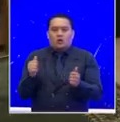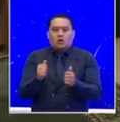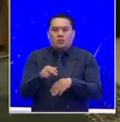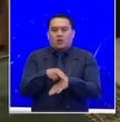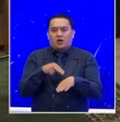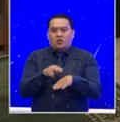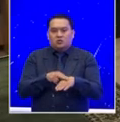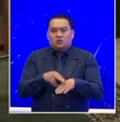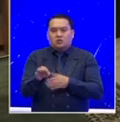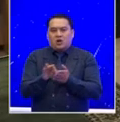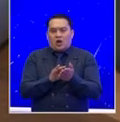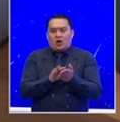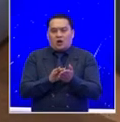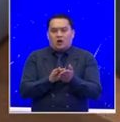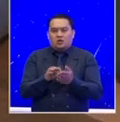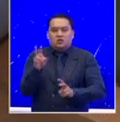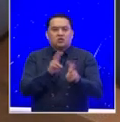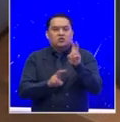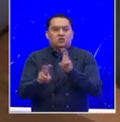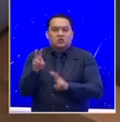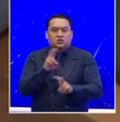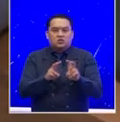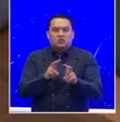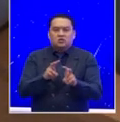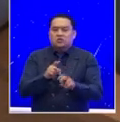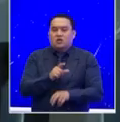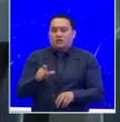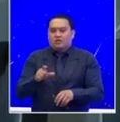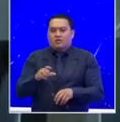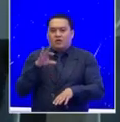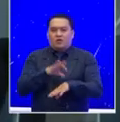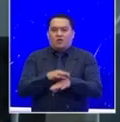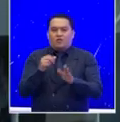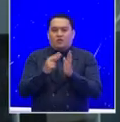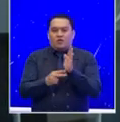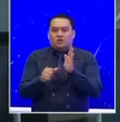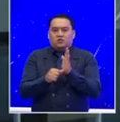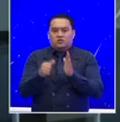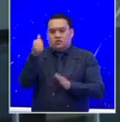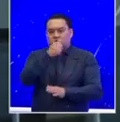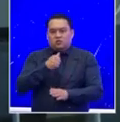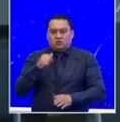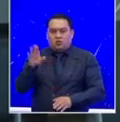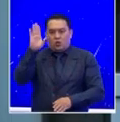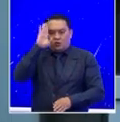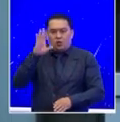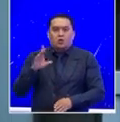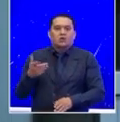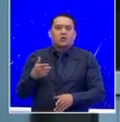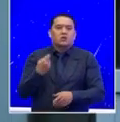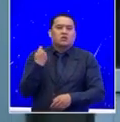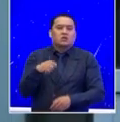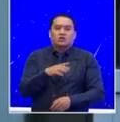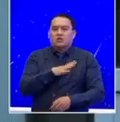лицо. Полиция сразу же принялась искать источник. Как выяснилось, им оказался парень 1986